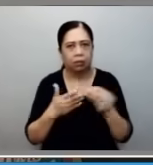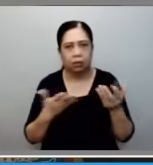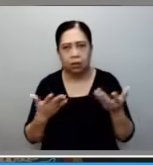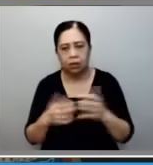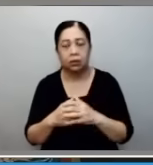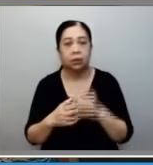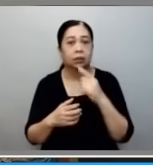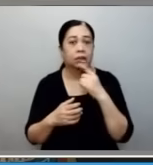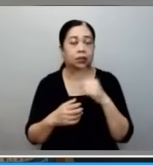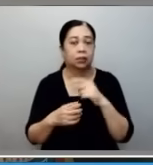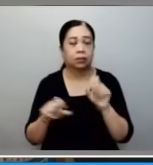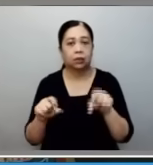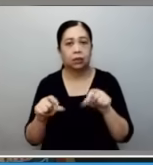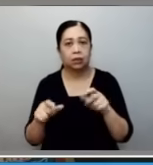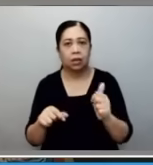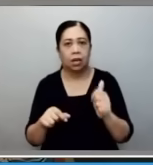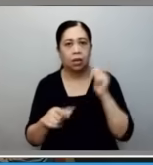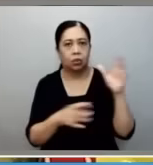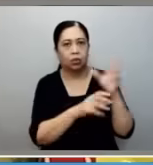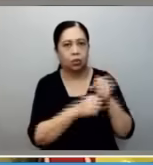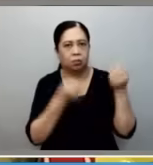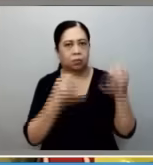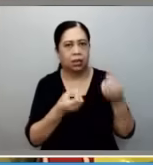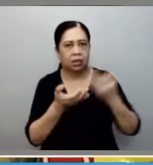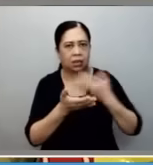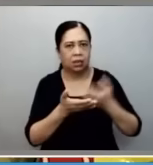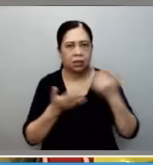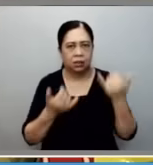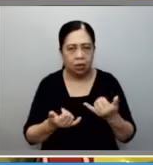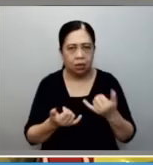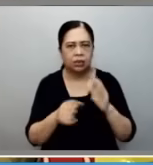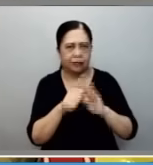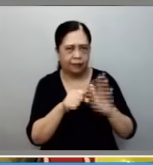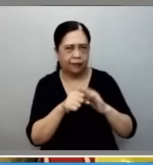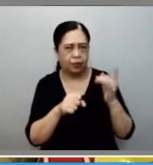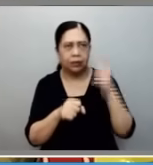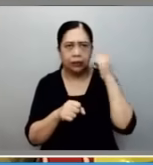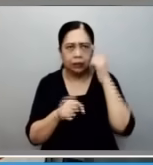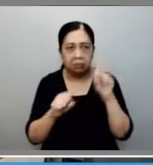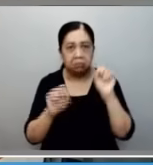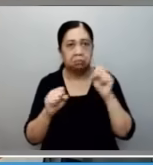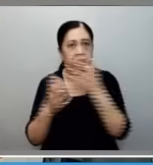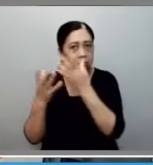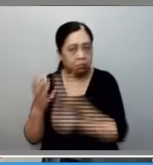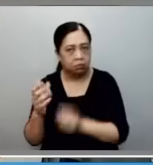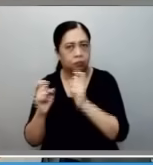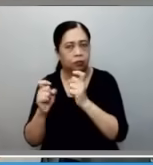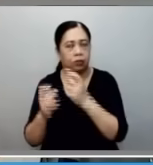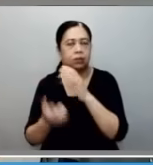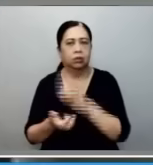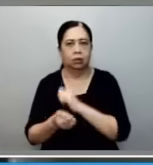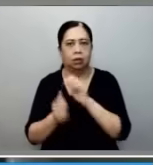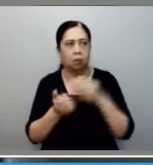mga tindera, ayaw nilang kumuha ng maraming bigas ngayon. Yung sapat lang at yung tingin lang nilang mabilis maubos. Mahirap na raw kung bumili